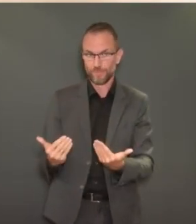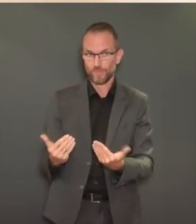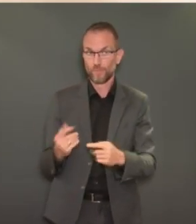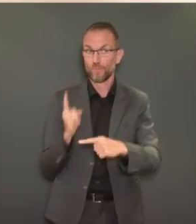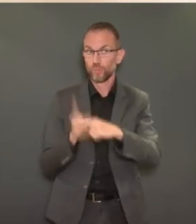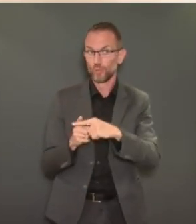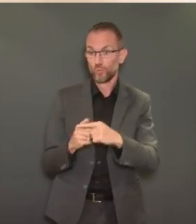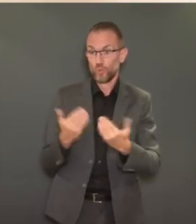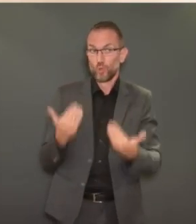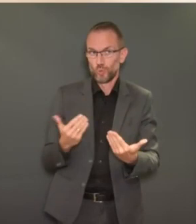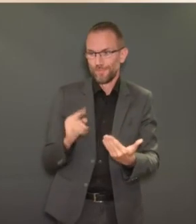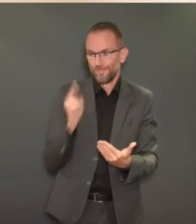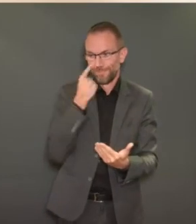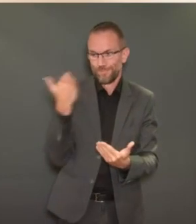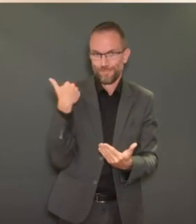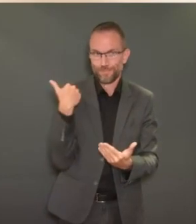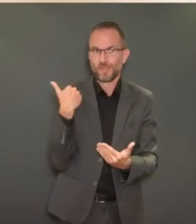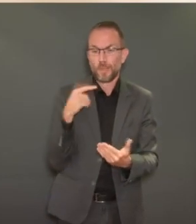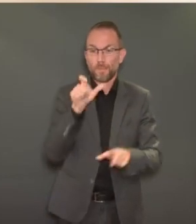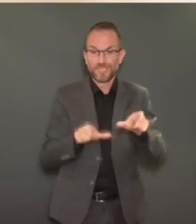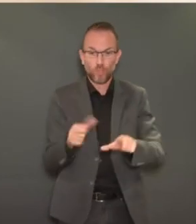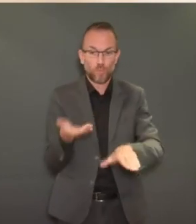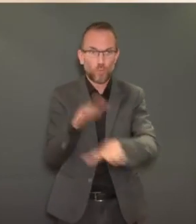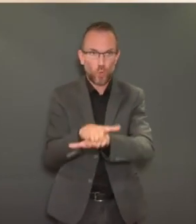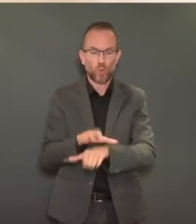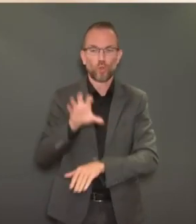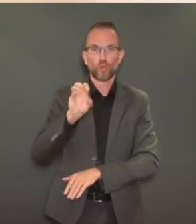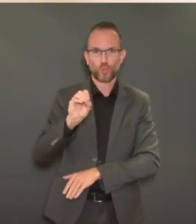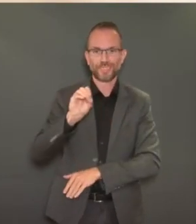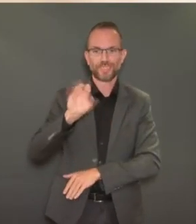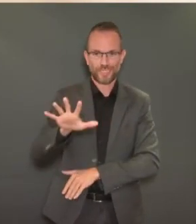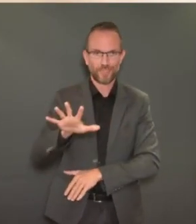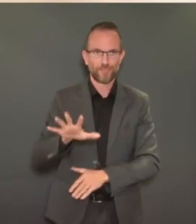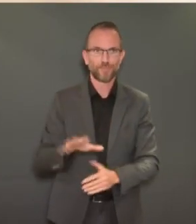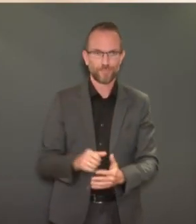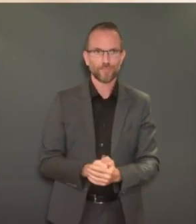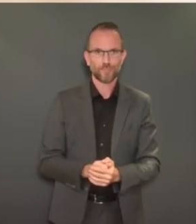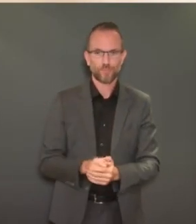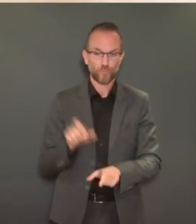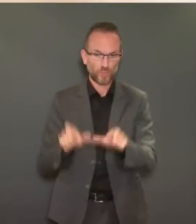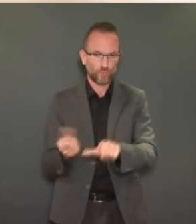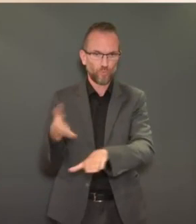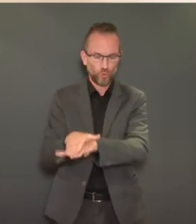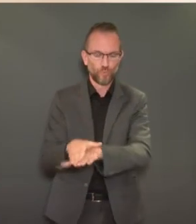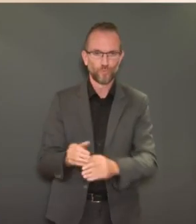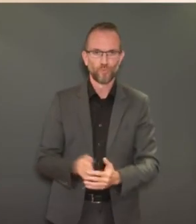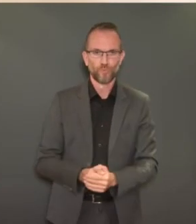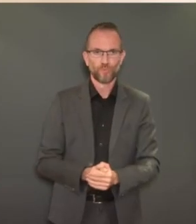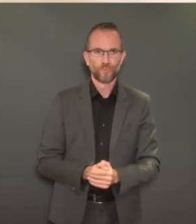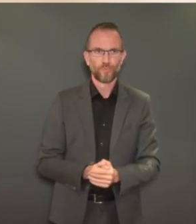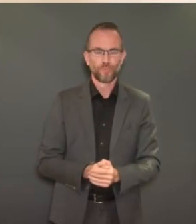que 35 personnes sont décédées à cause de ce virus. Les chiffres qu'on voit aujourd'hui